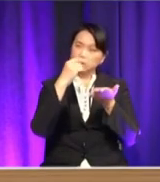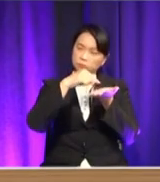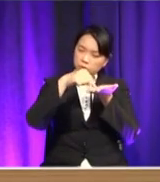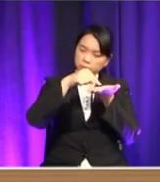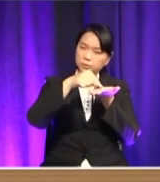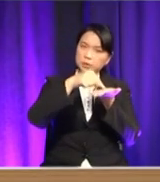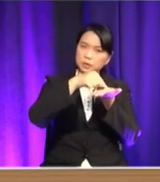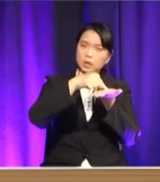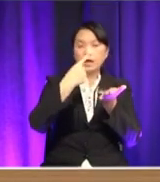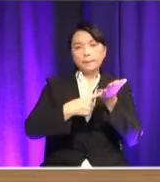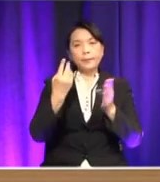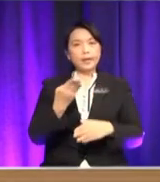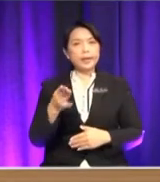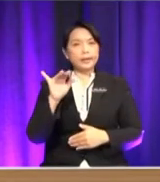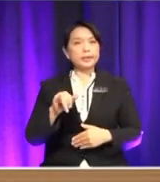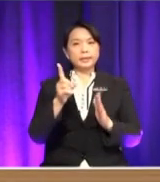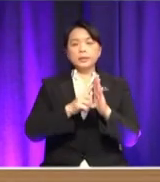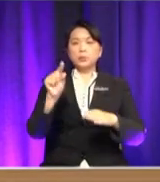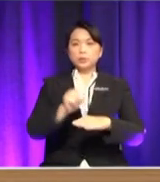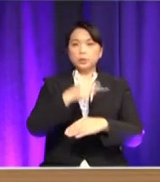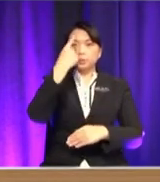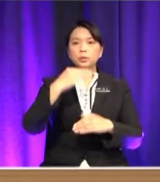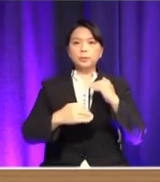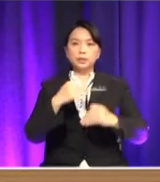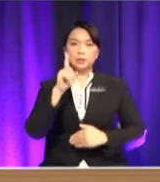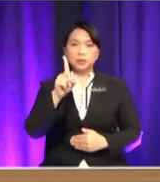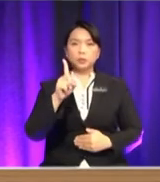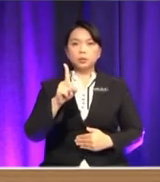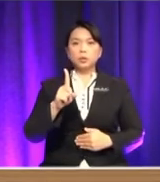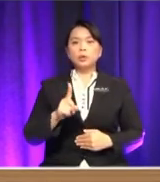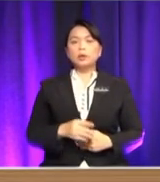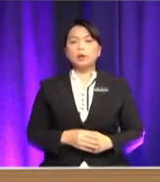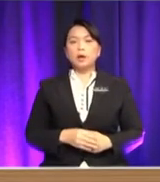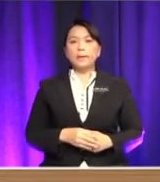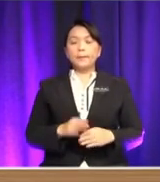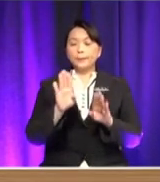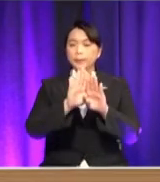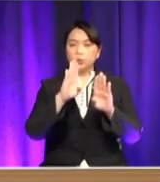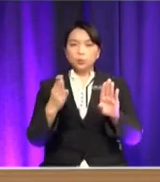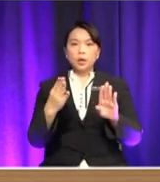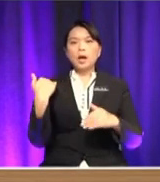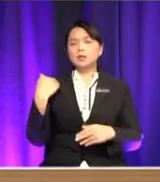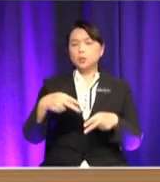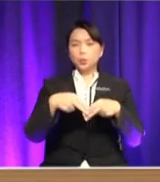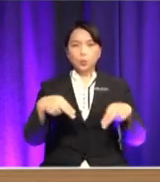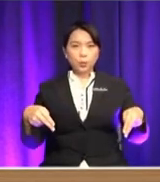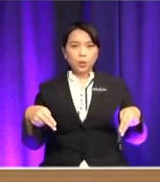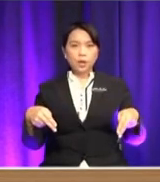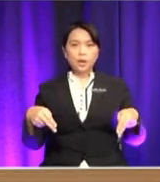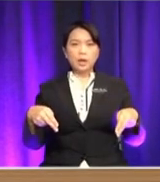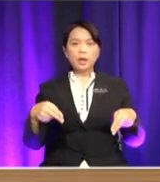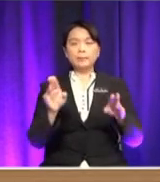digunakan untuk membina sebuah pintu yang ditunjuk dengan detail model ada di punya ukuran lebar pintu